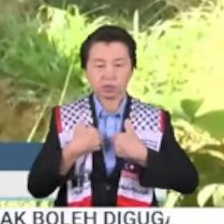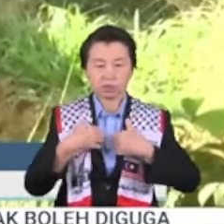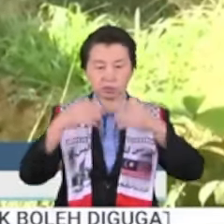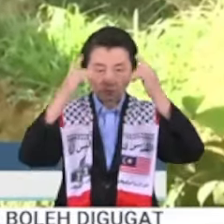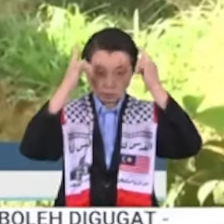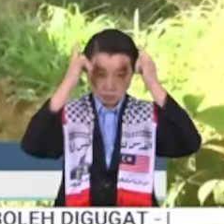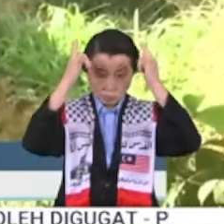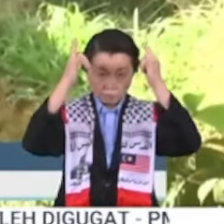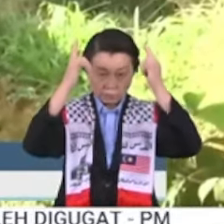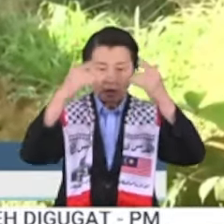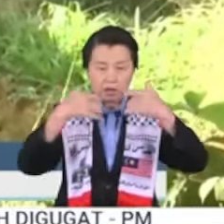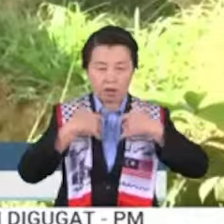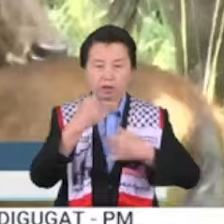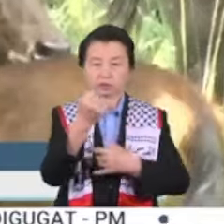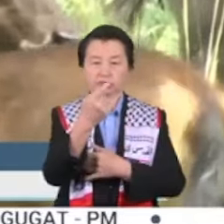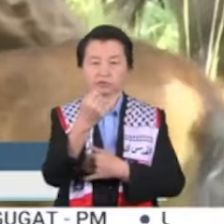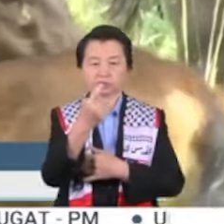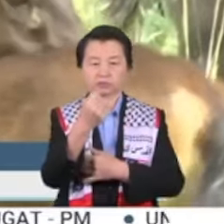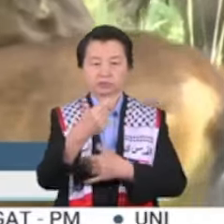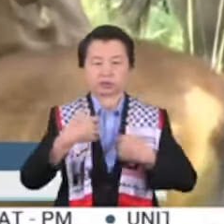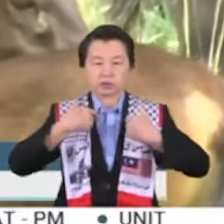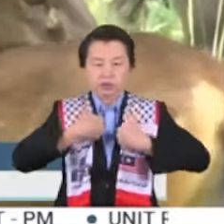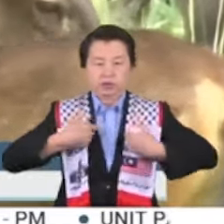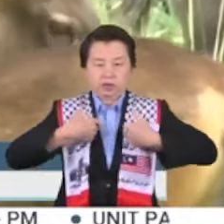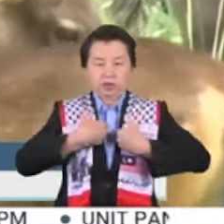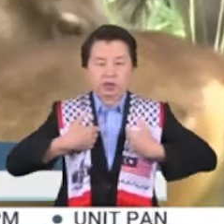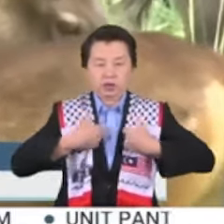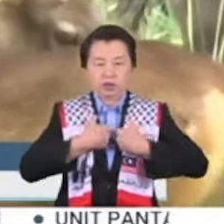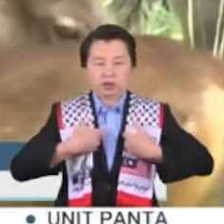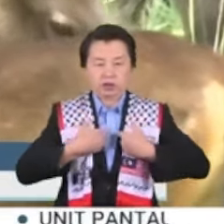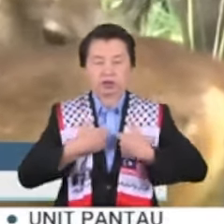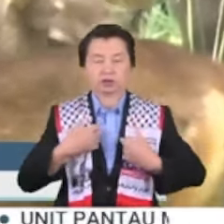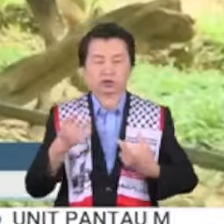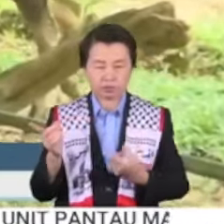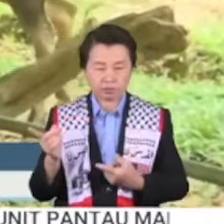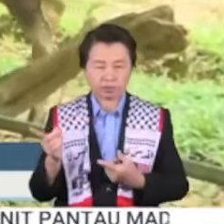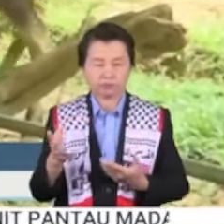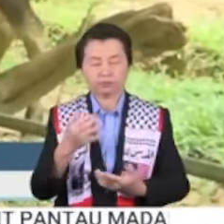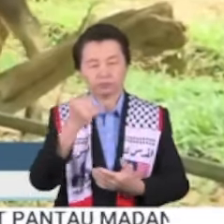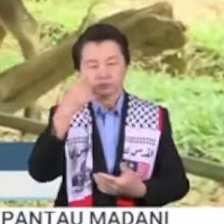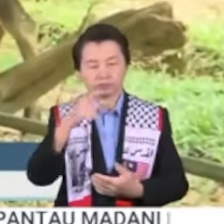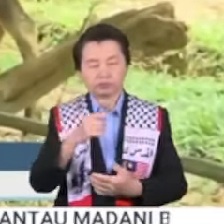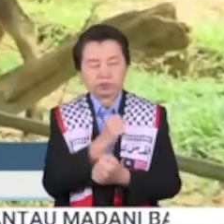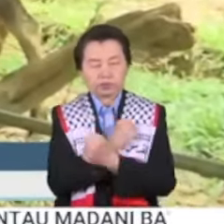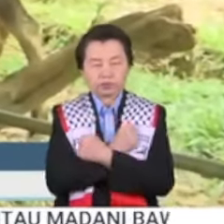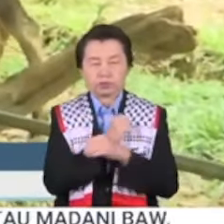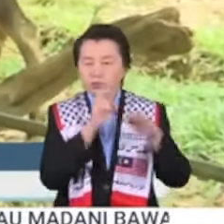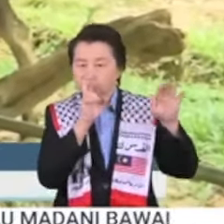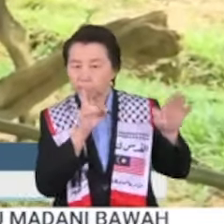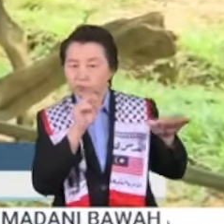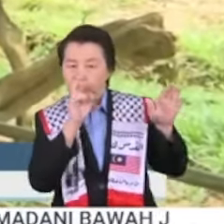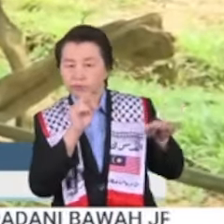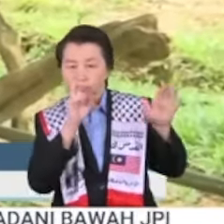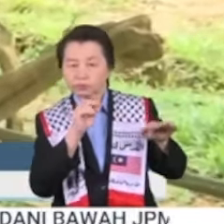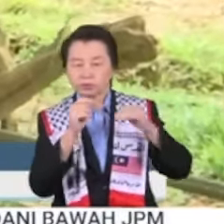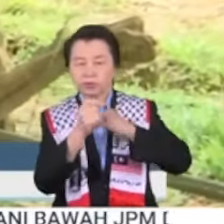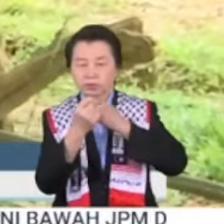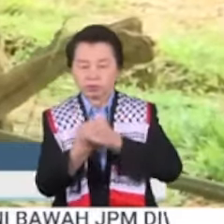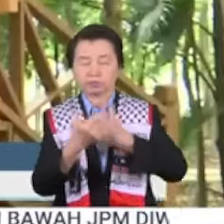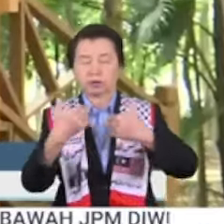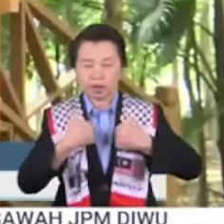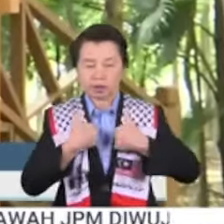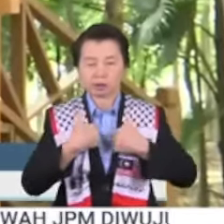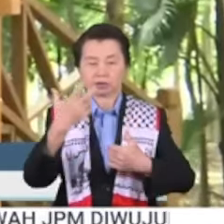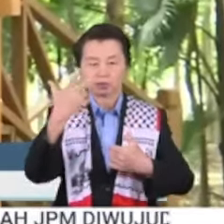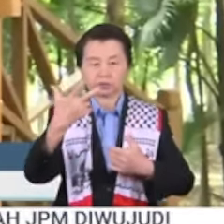rusa yang menempatkan 11 ekor haiwan pemamah biak ini. Bagi pencinta burung, Taman Warisan ini turut